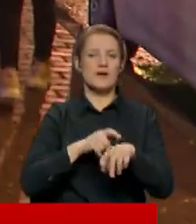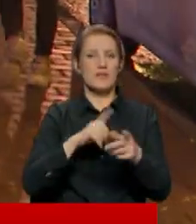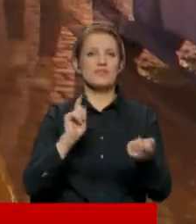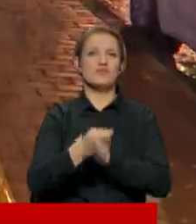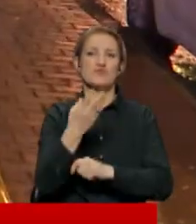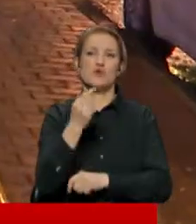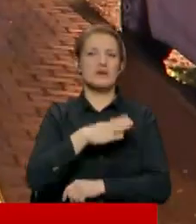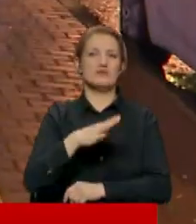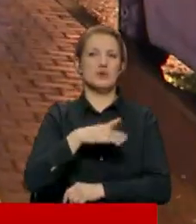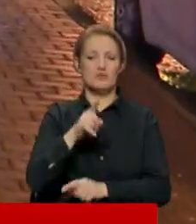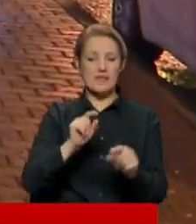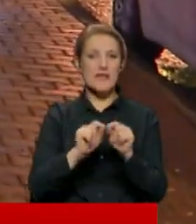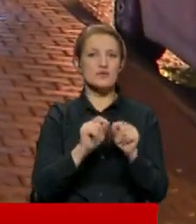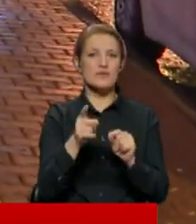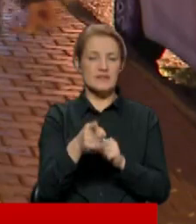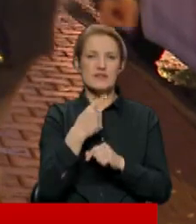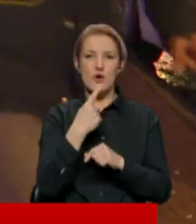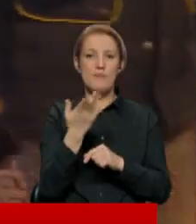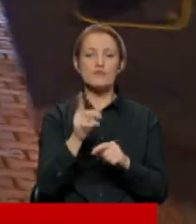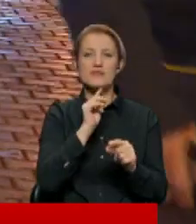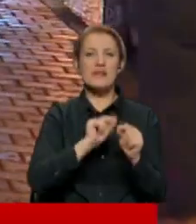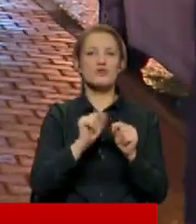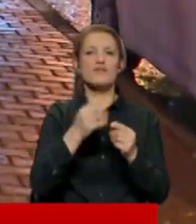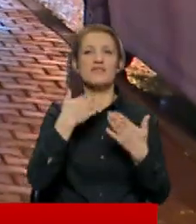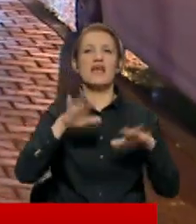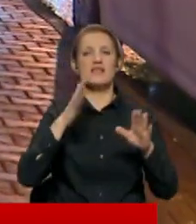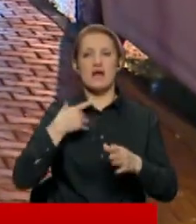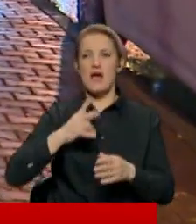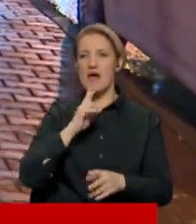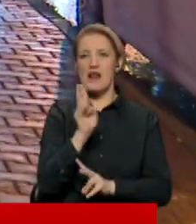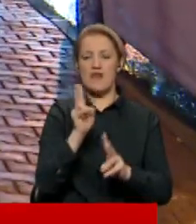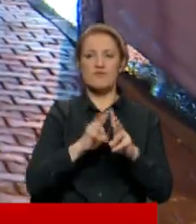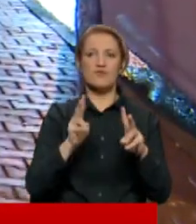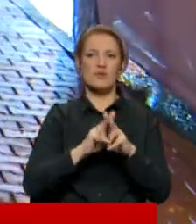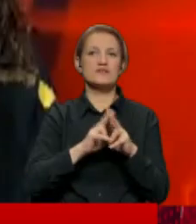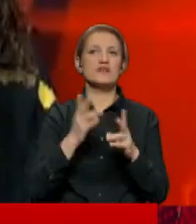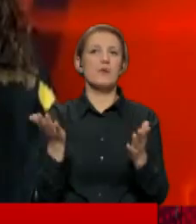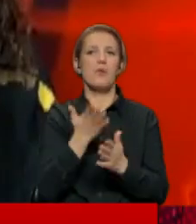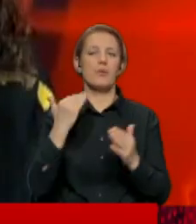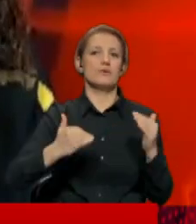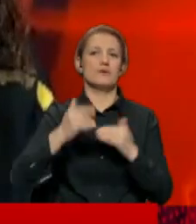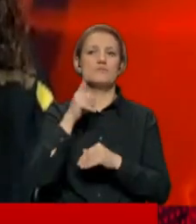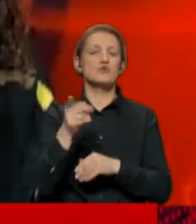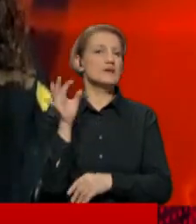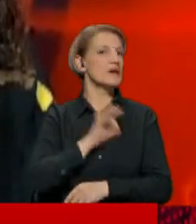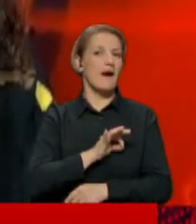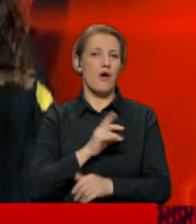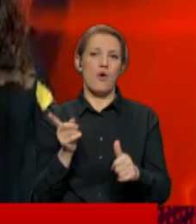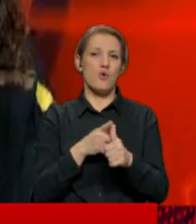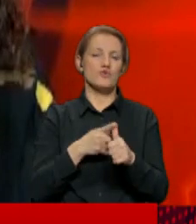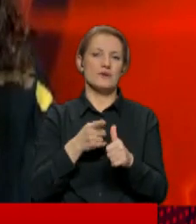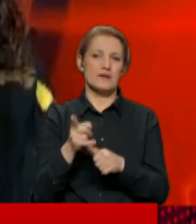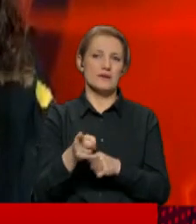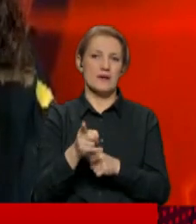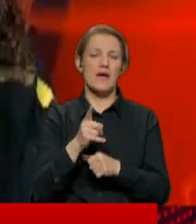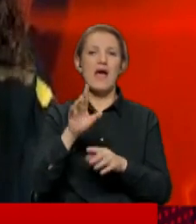çok istiyoruz. Buna tasarruf diyorlar. Bu tasarruf değil. Kesinlikle bizim cebimizden çıkan elektrik faturasında haddi hesabı yok. Bu işin kazananı öncelikle elektrik